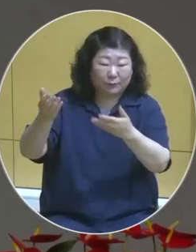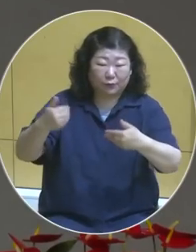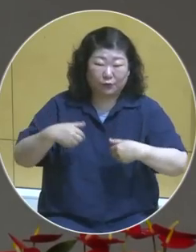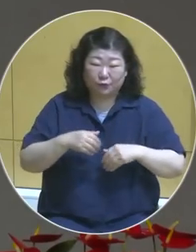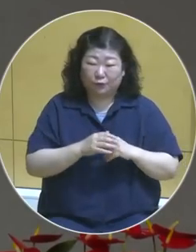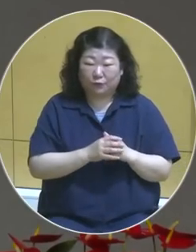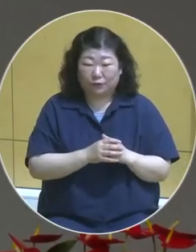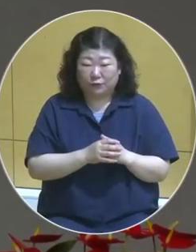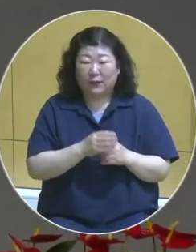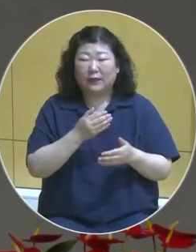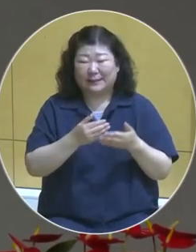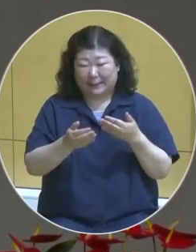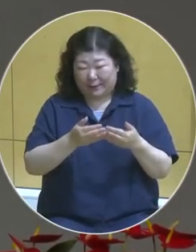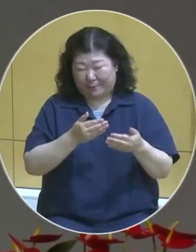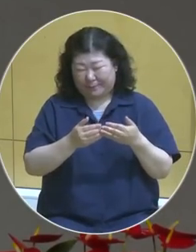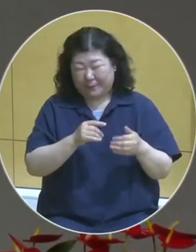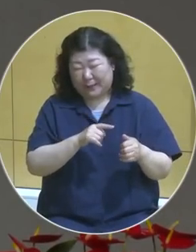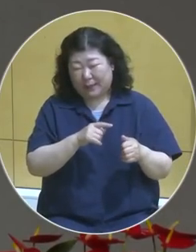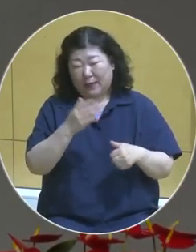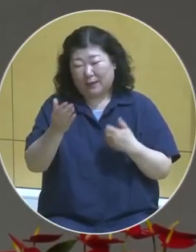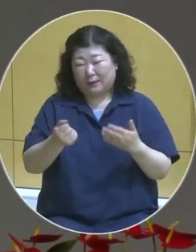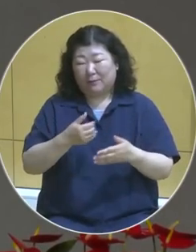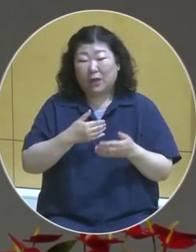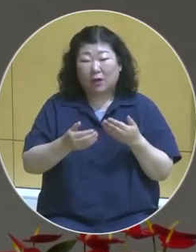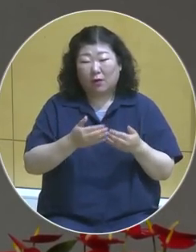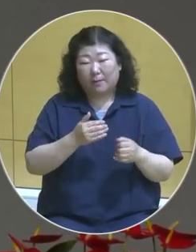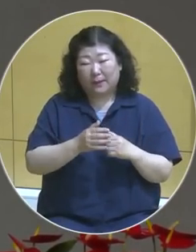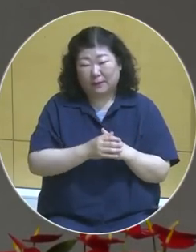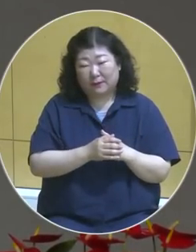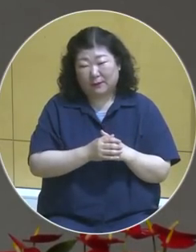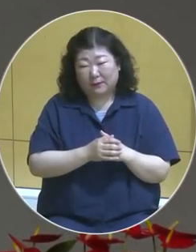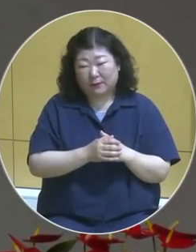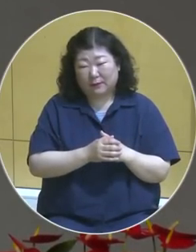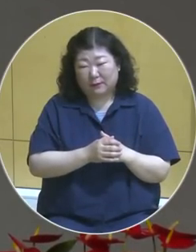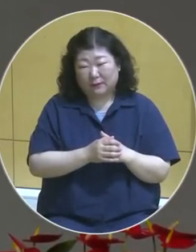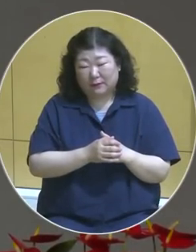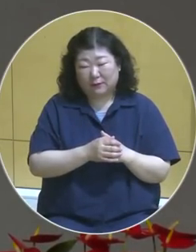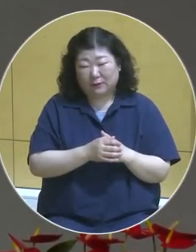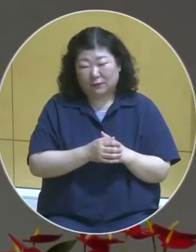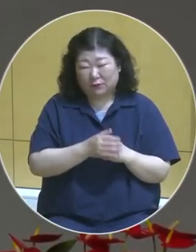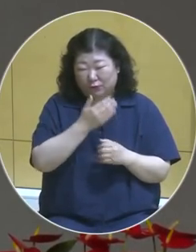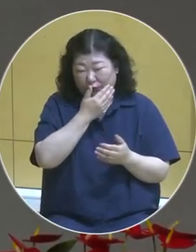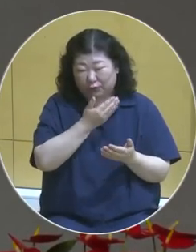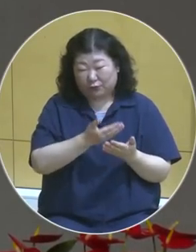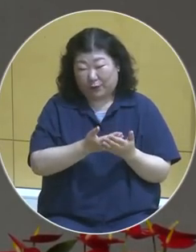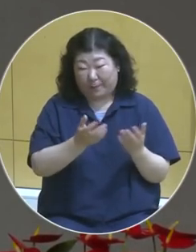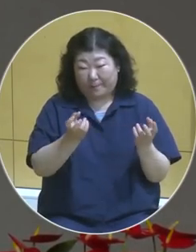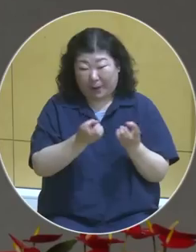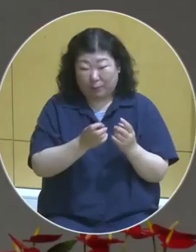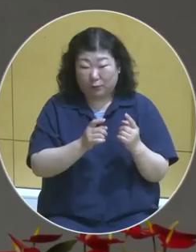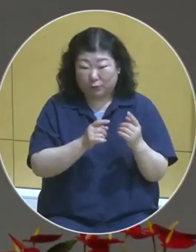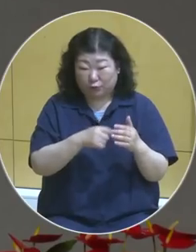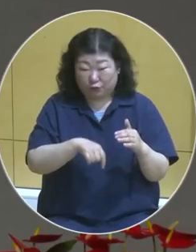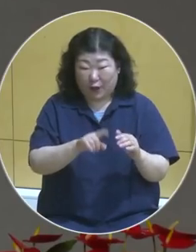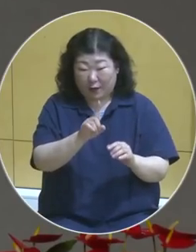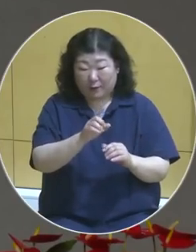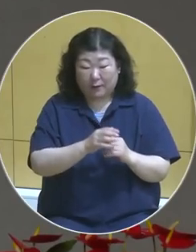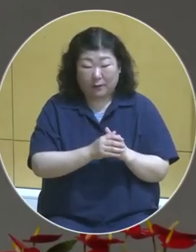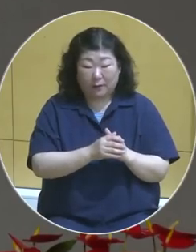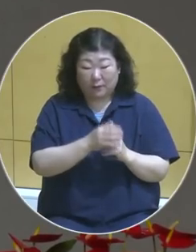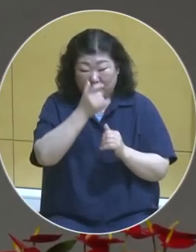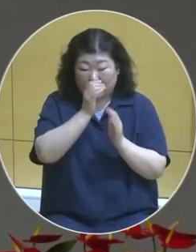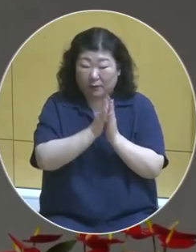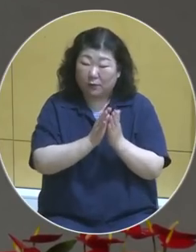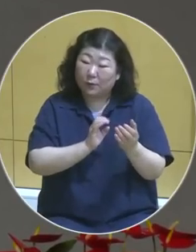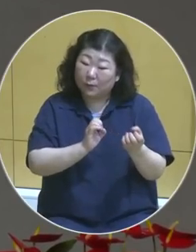그 체험이야말로 하나님을 경험하는 굉장히 중요한 방법 중에 하나입니다. 기도 응답의